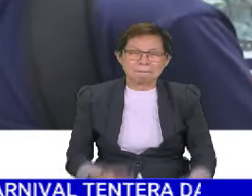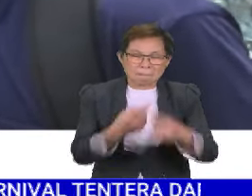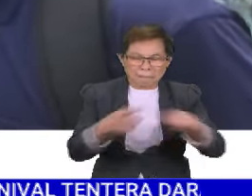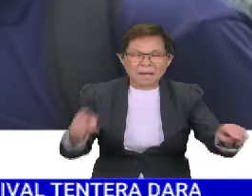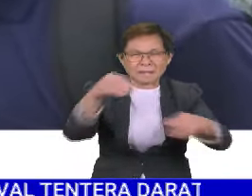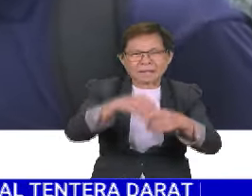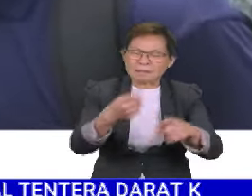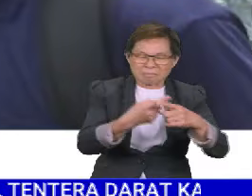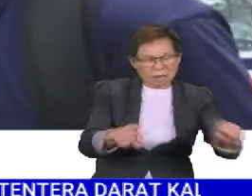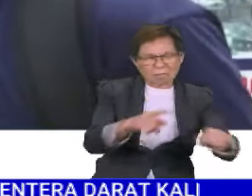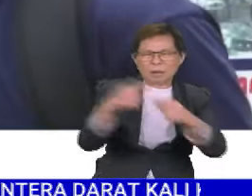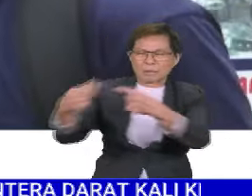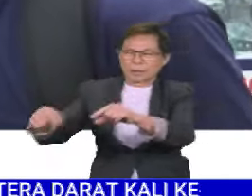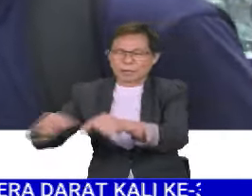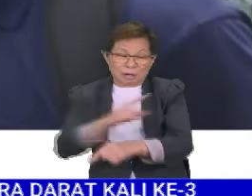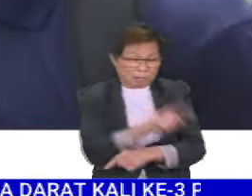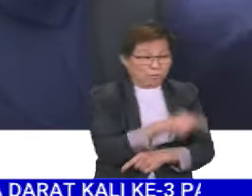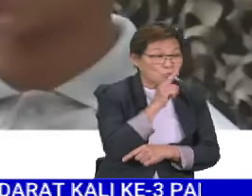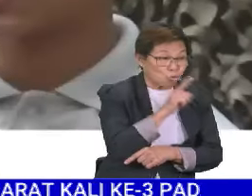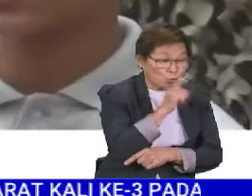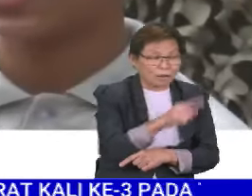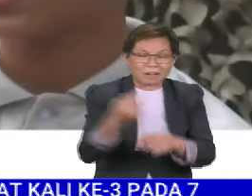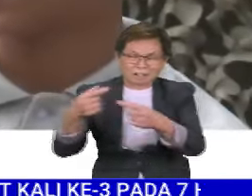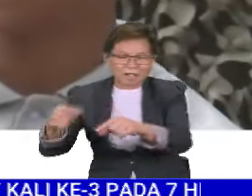games daripada real life.